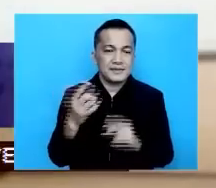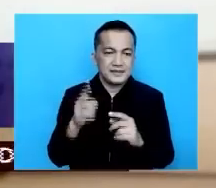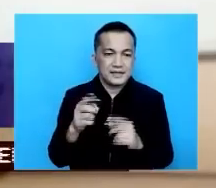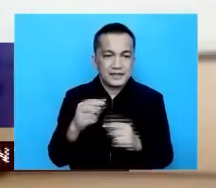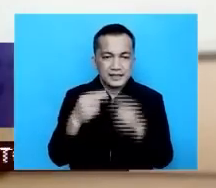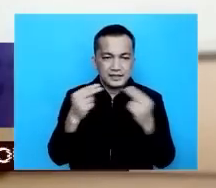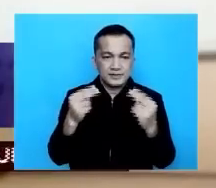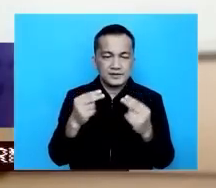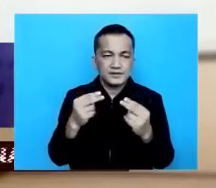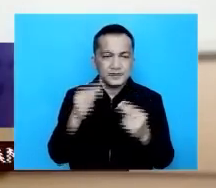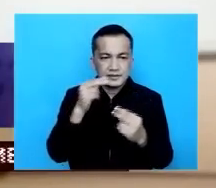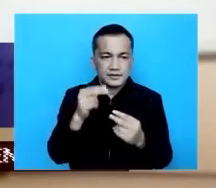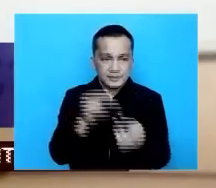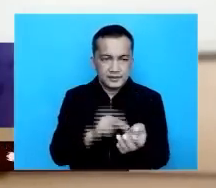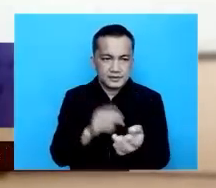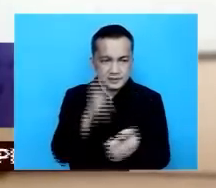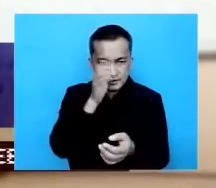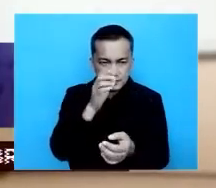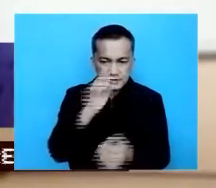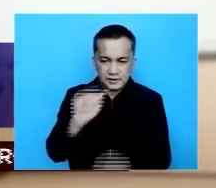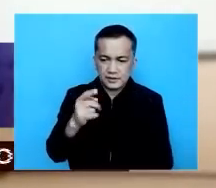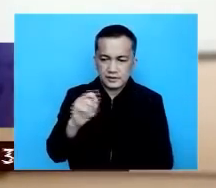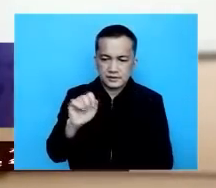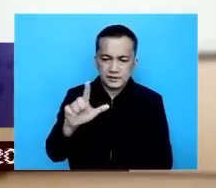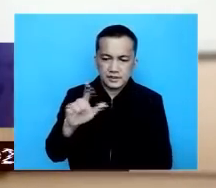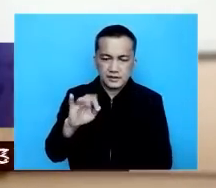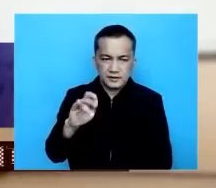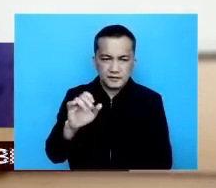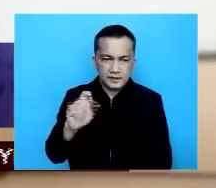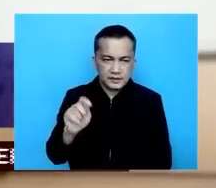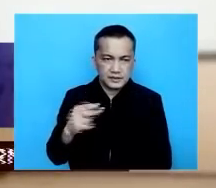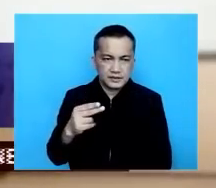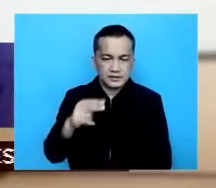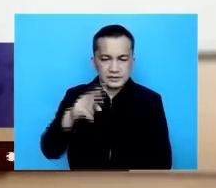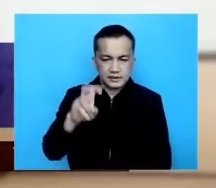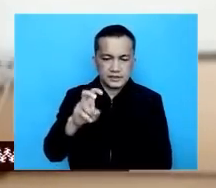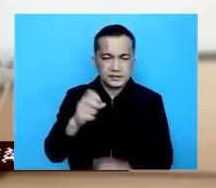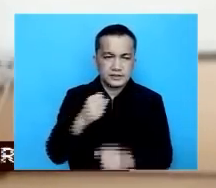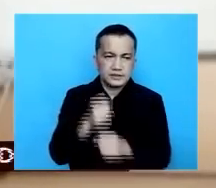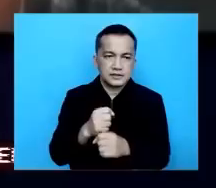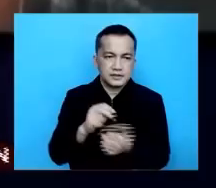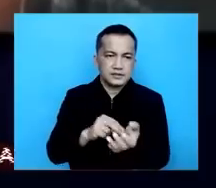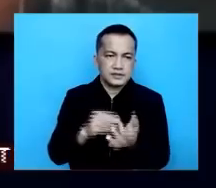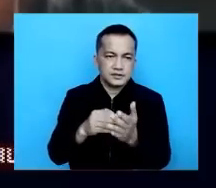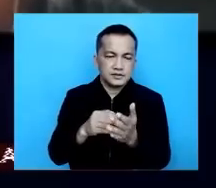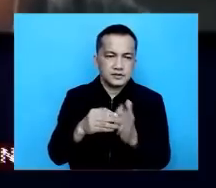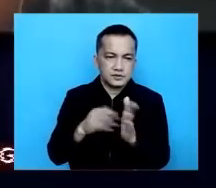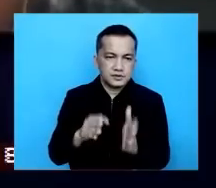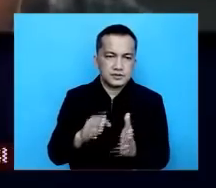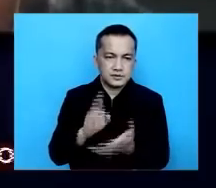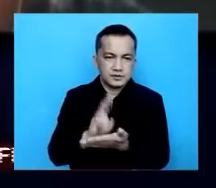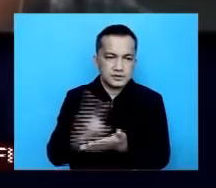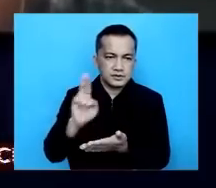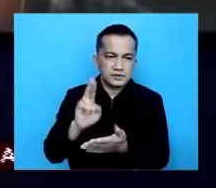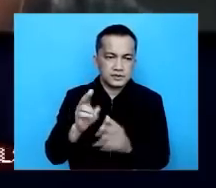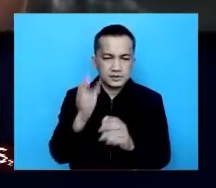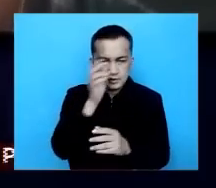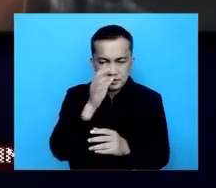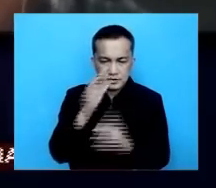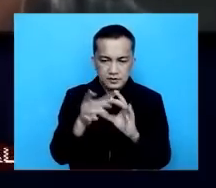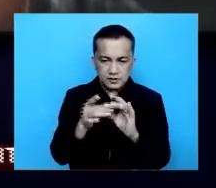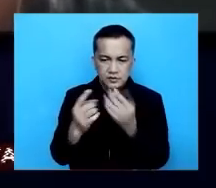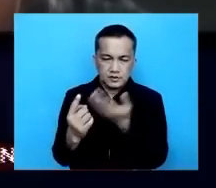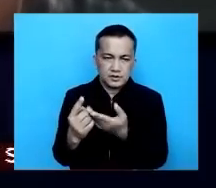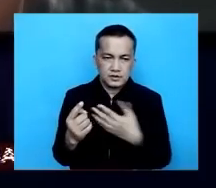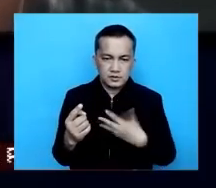ng Cebu City na si Angel Faith Ababat, second year nursing student sa University of Cebu. Kwento ni Angel, natakot din